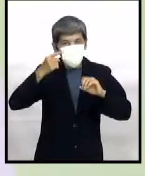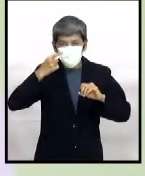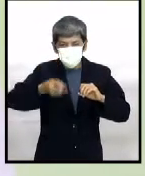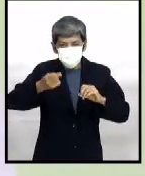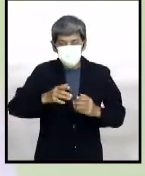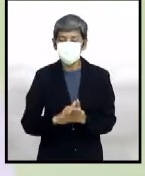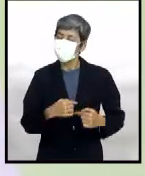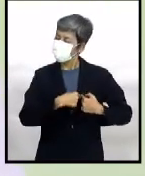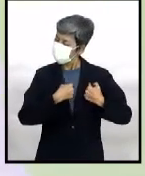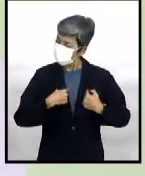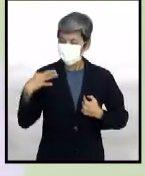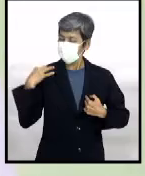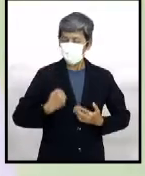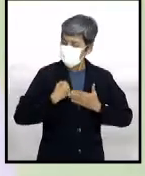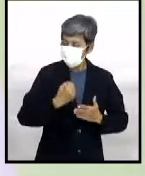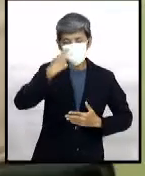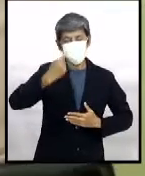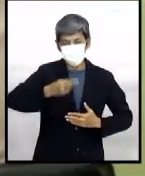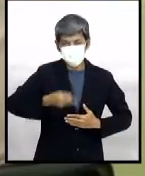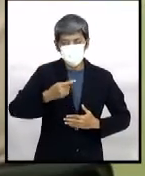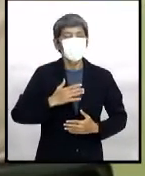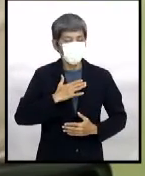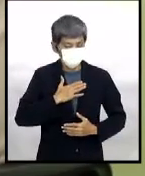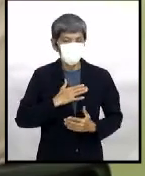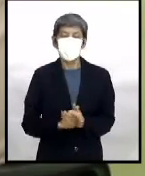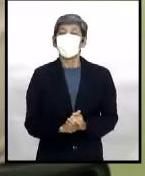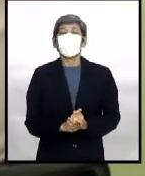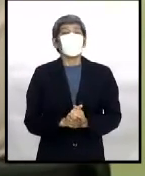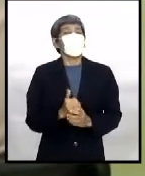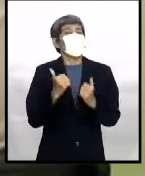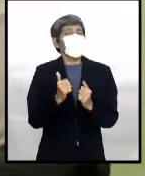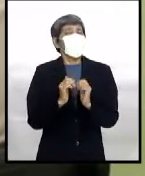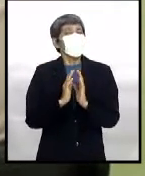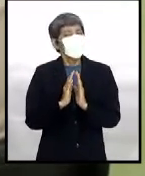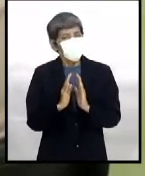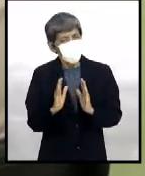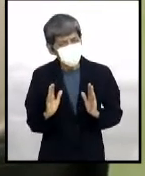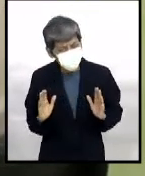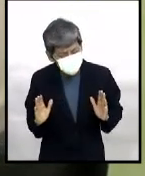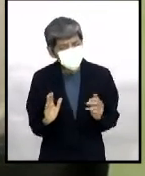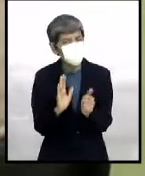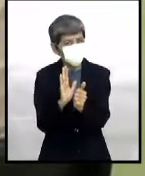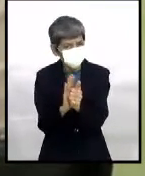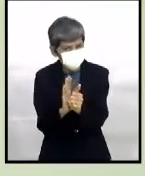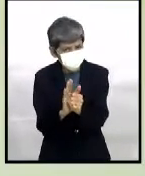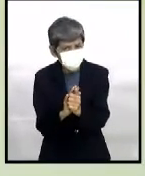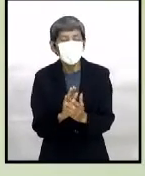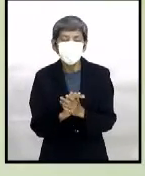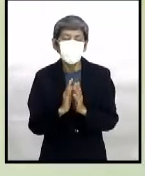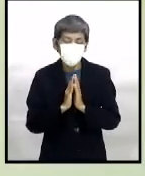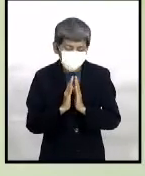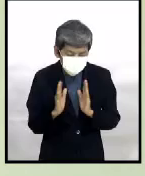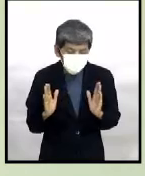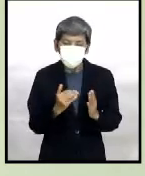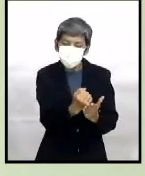เป็นจิตอาสาทำงานเพื่อเด็ก ยังไงก็ต้องขอขอบคุณแทนน้องๆแล้วก็ขอเป็นกำลังใจให้ ผมต้องขอบคุ